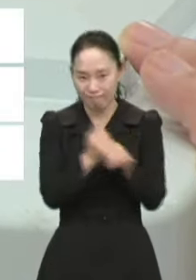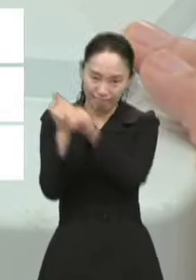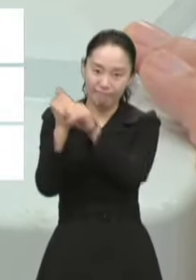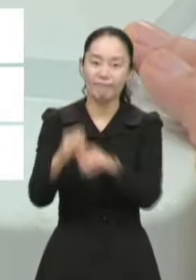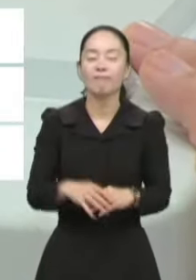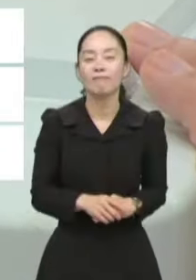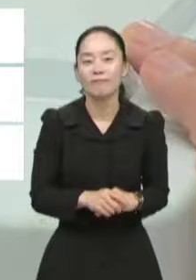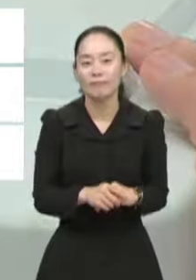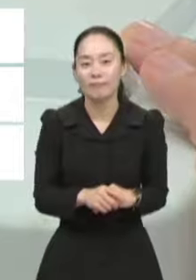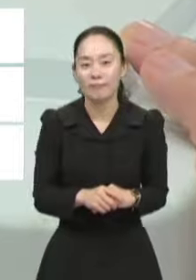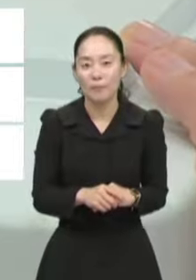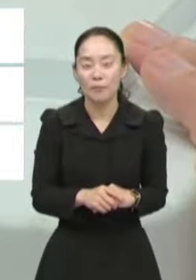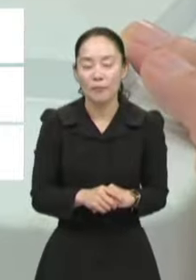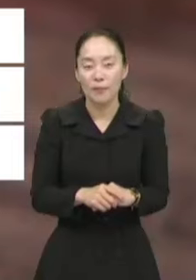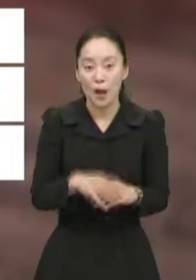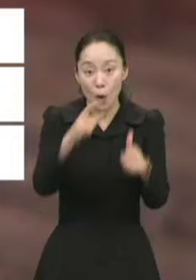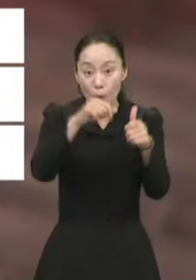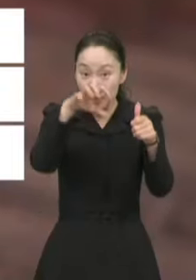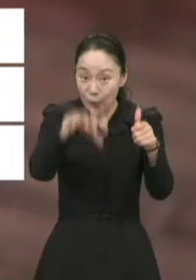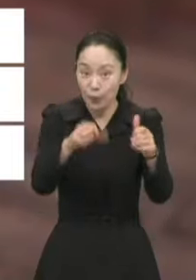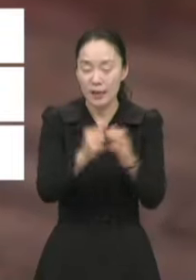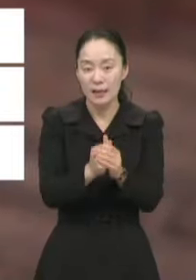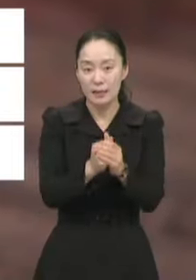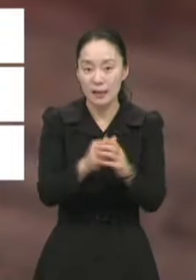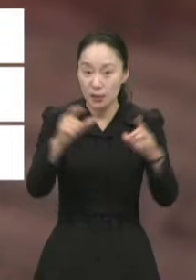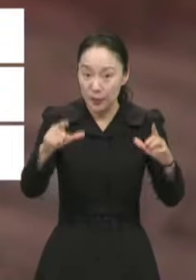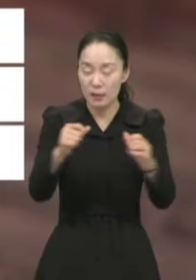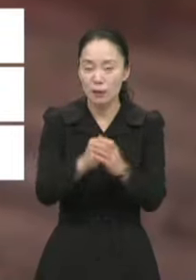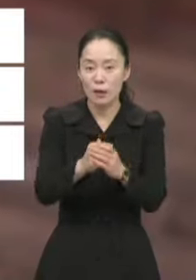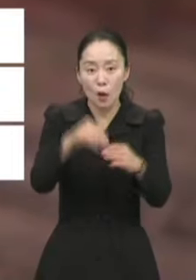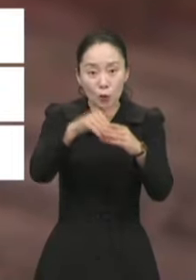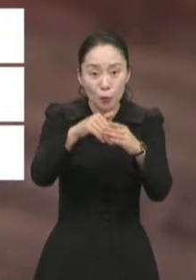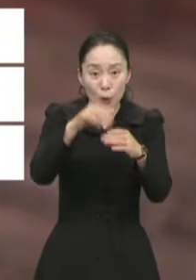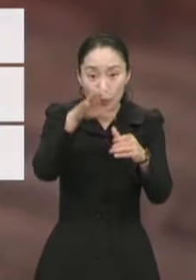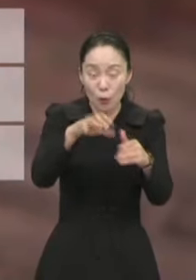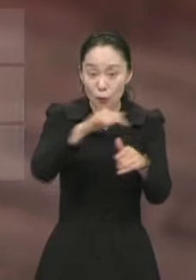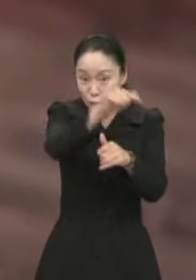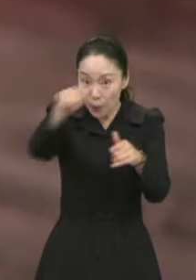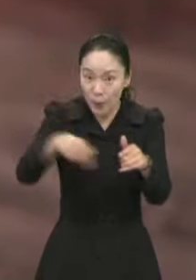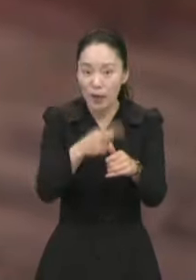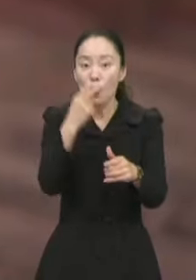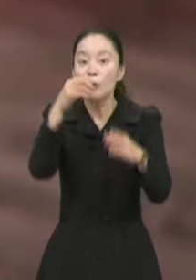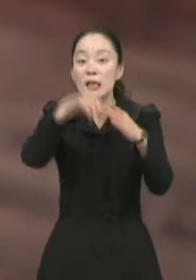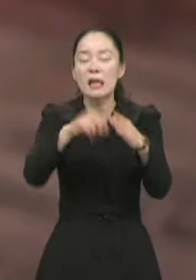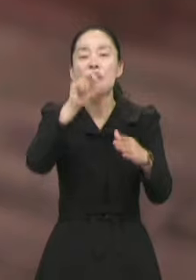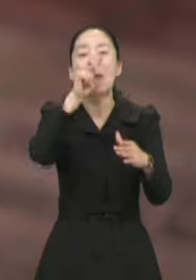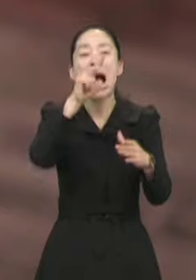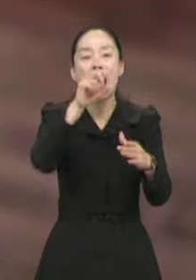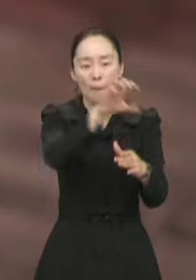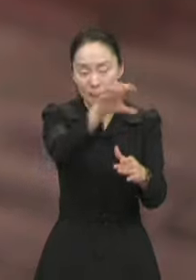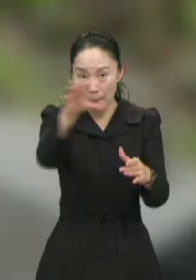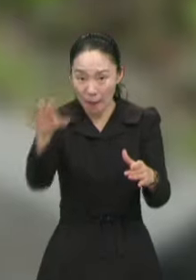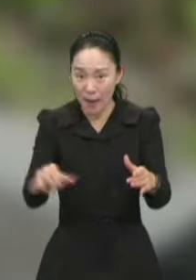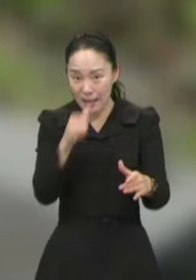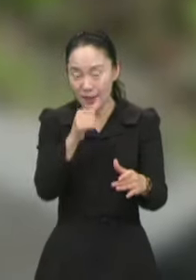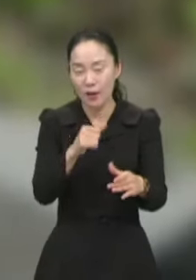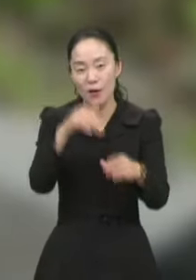체포됐습니다. 한편 홍성군 광천읍의 한 투표소 주변에선 봉지에 담긴 대파가 발견돼